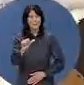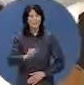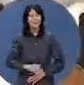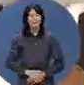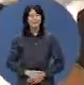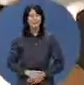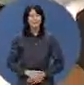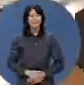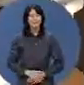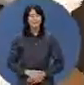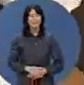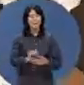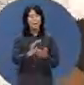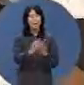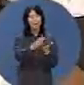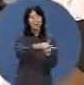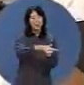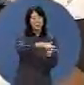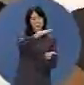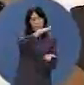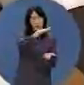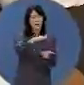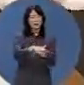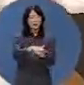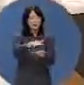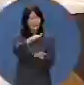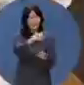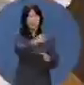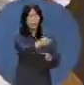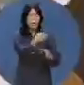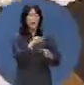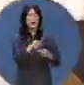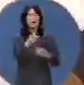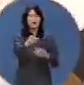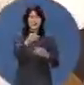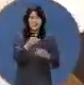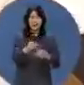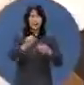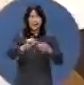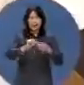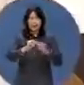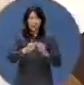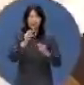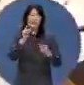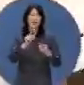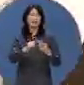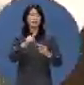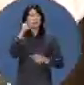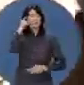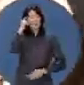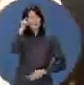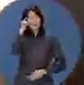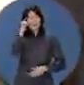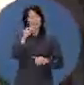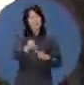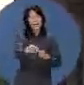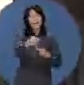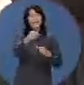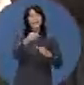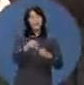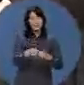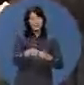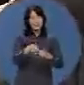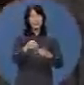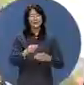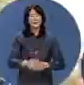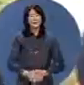種類参加者はスタッフにおりながら植物の背の高さや色合いなどのバランスを考えて